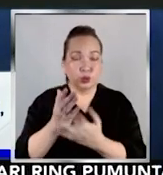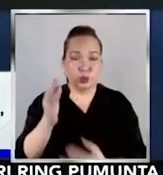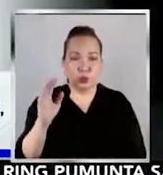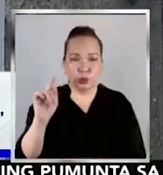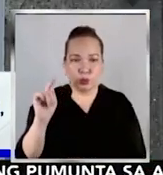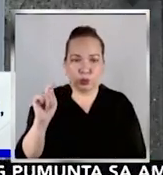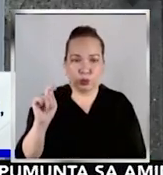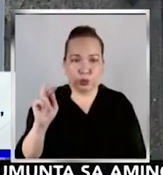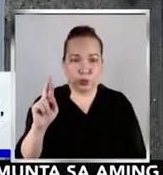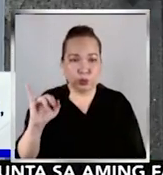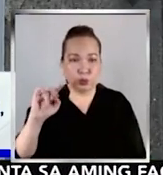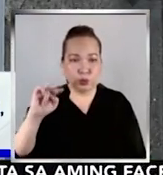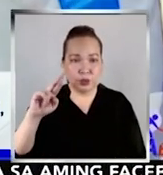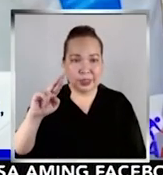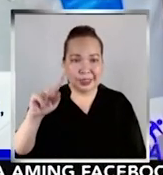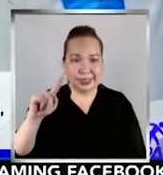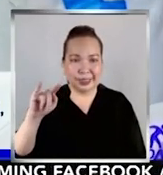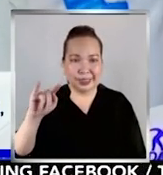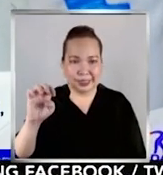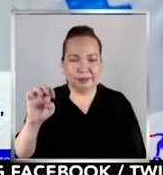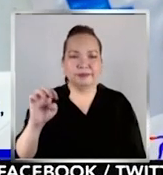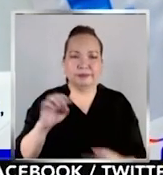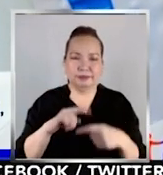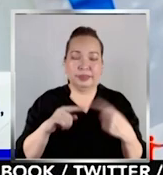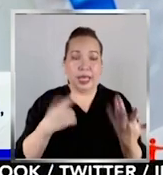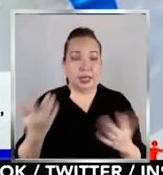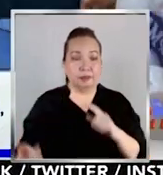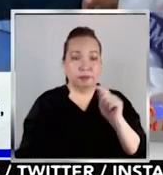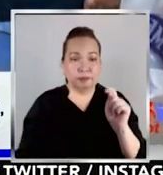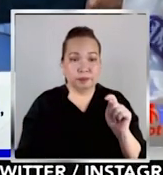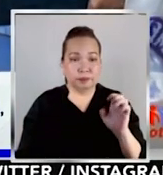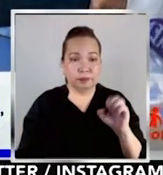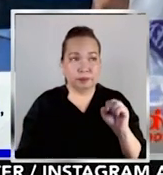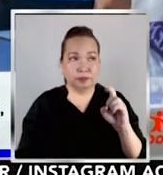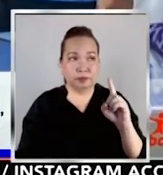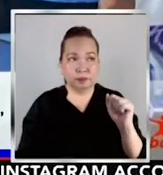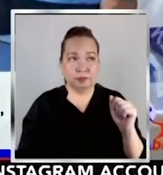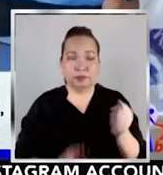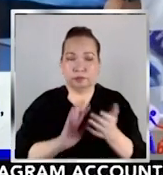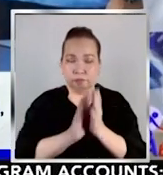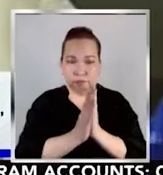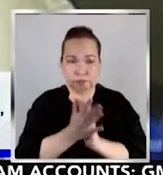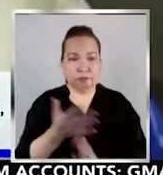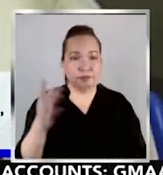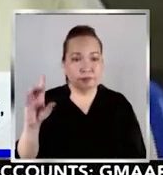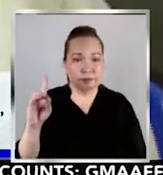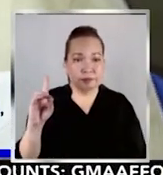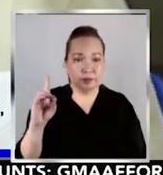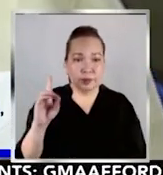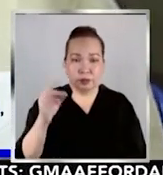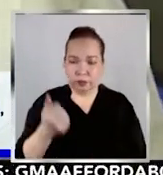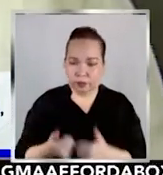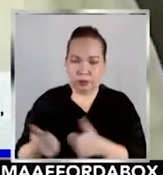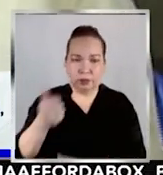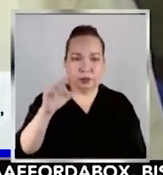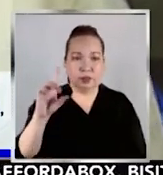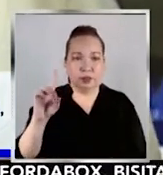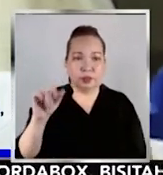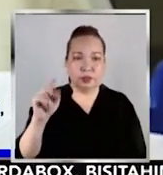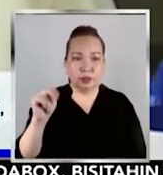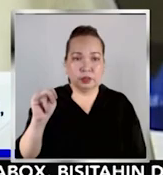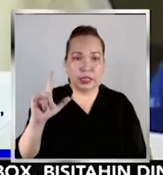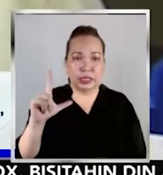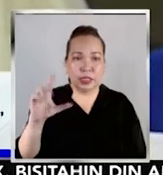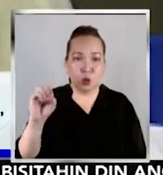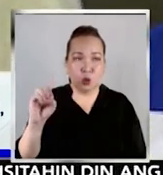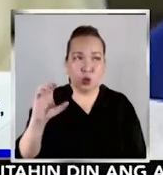Angeles. Sa TESDA naman, itinalaga ng Pangulo si Danilo Cruz na dating nagsilbi bilang Undersecretary sa Department of Labor and